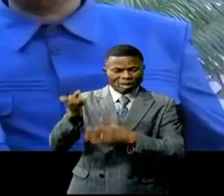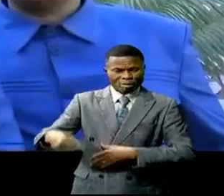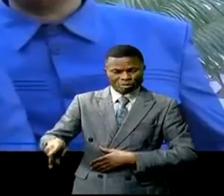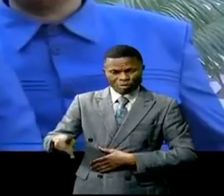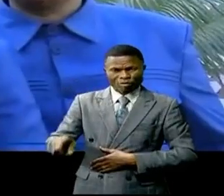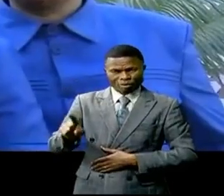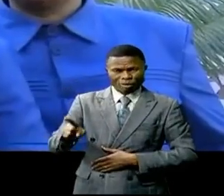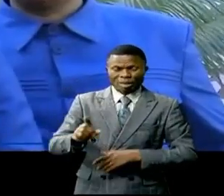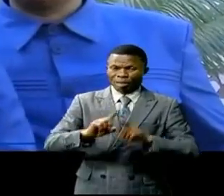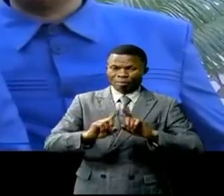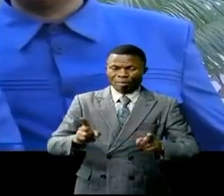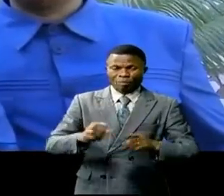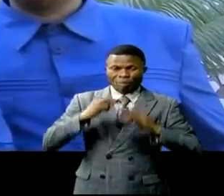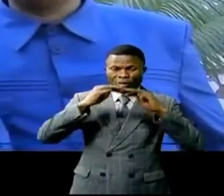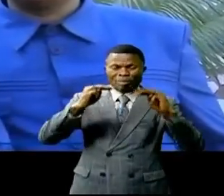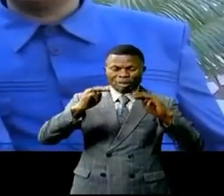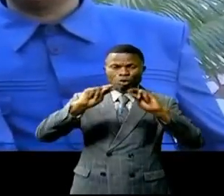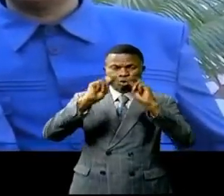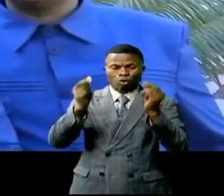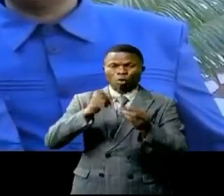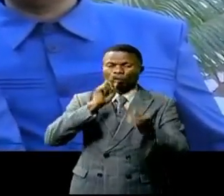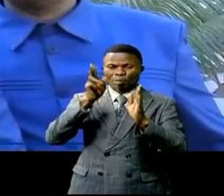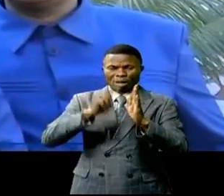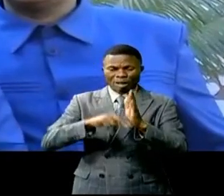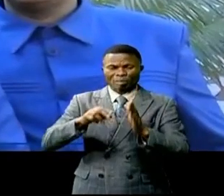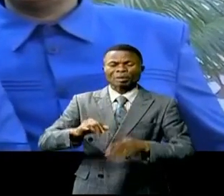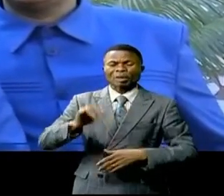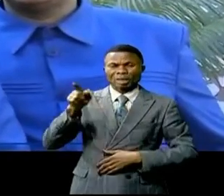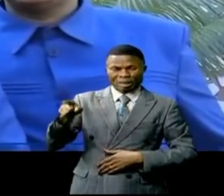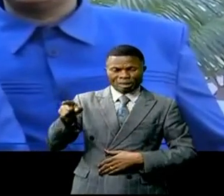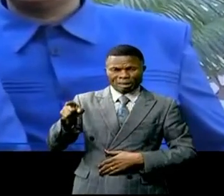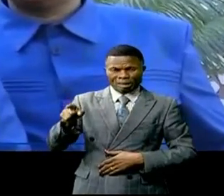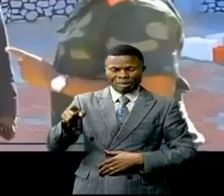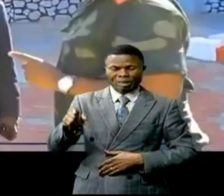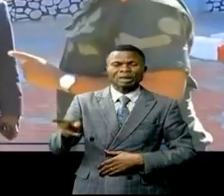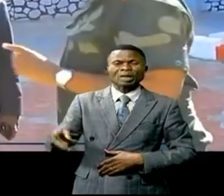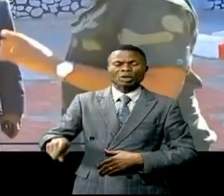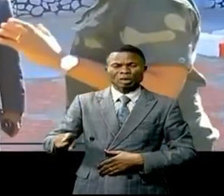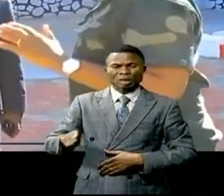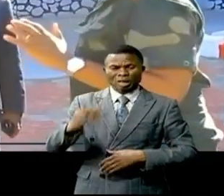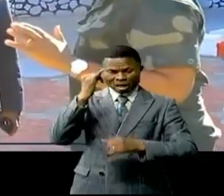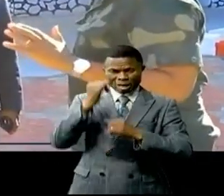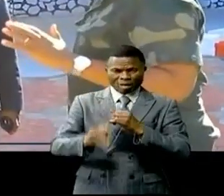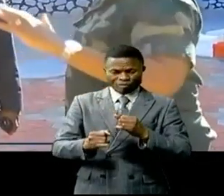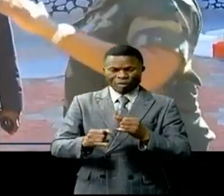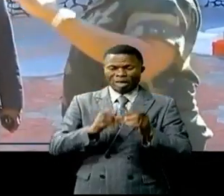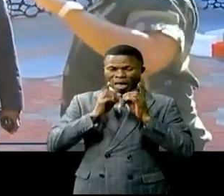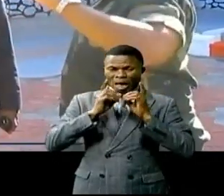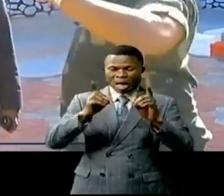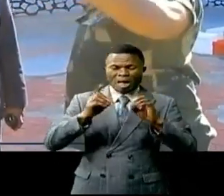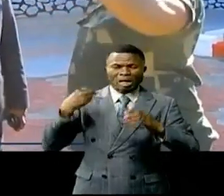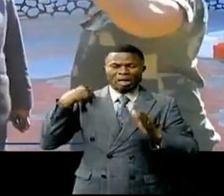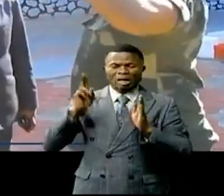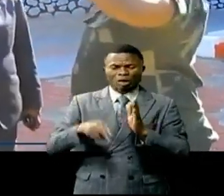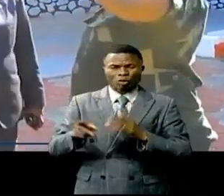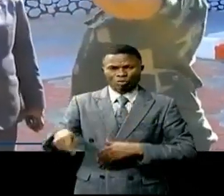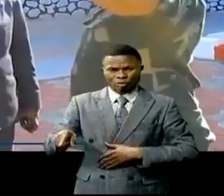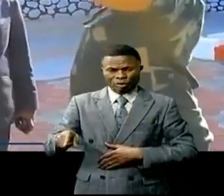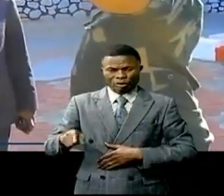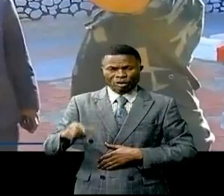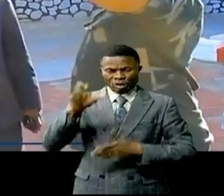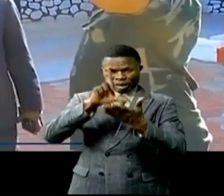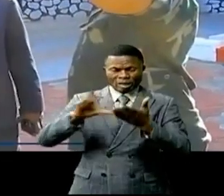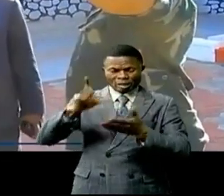province. Message du président des caucus des parlementaires de l'Ituri, l'honorable Serge Moubert, au sortir d'une audience avec le gouverneur de l'Ituri, le lieutenant